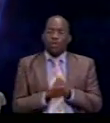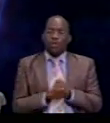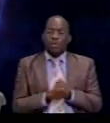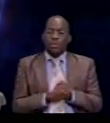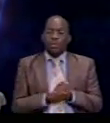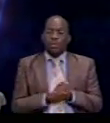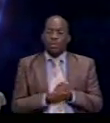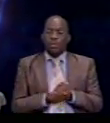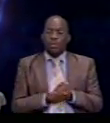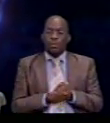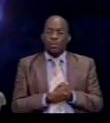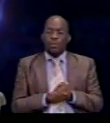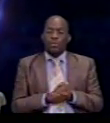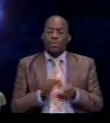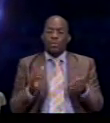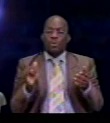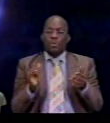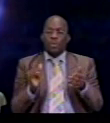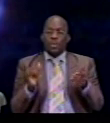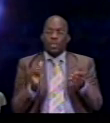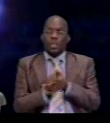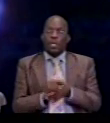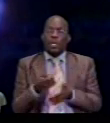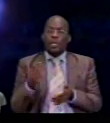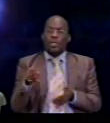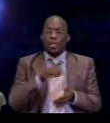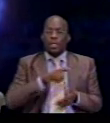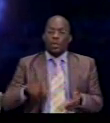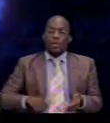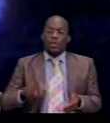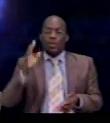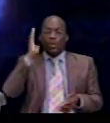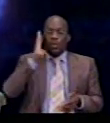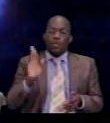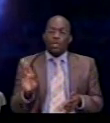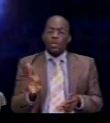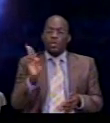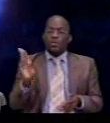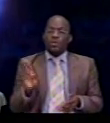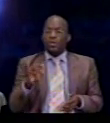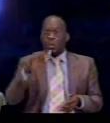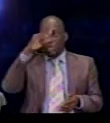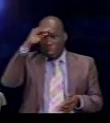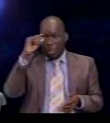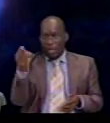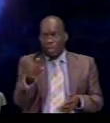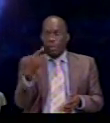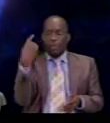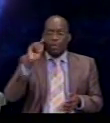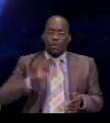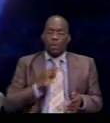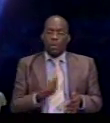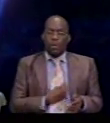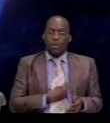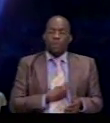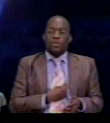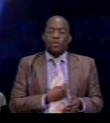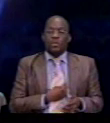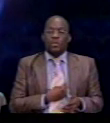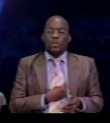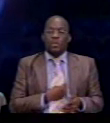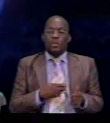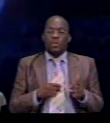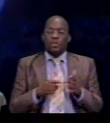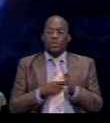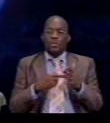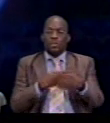6 jours maintenant. That the Lord has been using for us within these 6 days. Tu vas demander à Dieu. You ask the Lord de le remplir davantage.